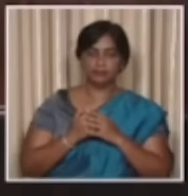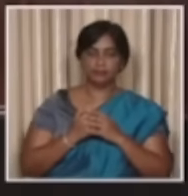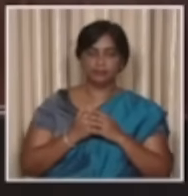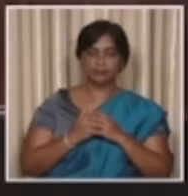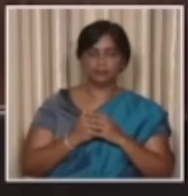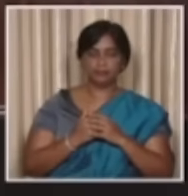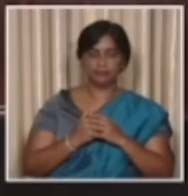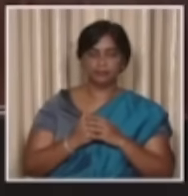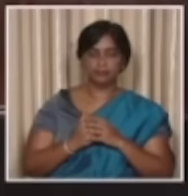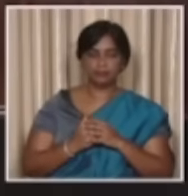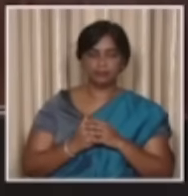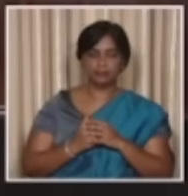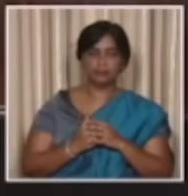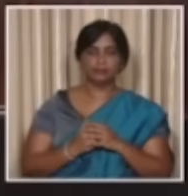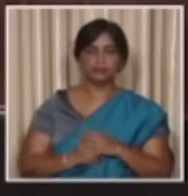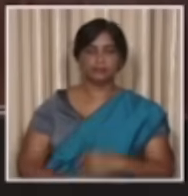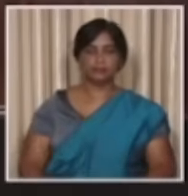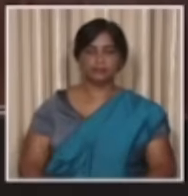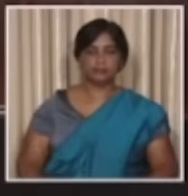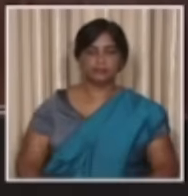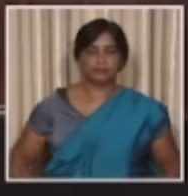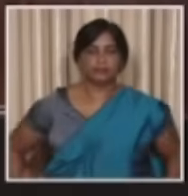බොහොම ස්තුතියි ප්‍රශ්න. ඔව් රෝහිණි කුමාරි ජයරත්න